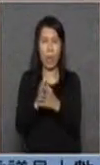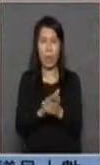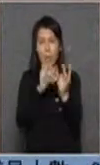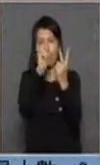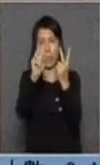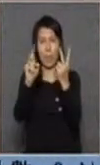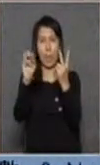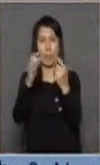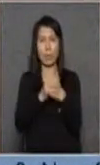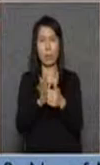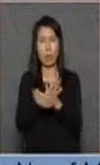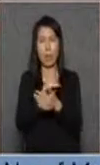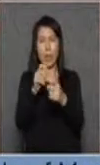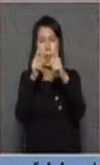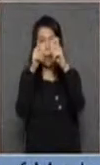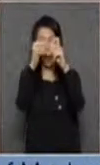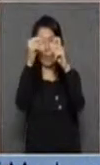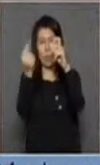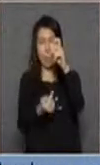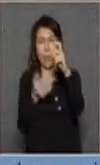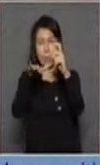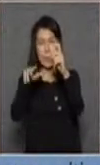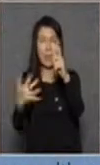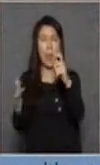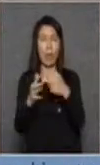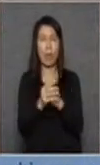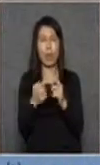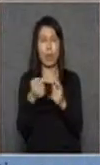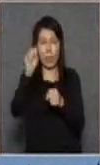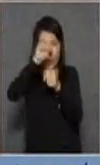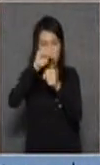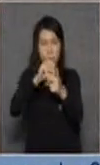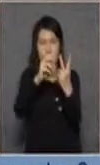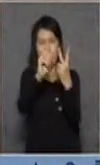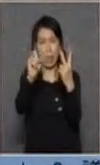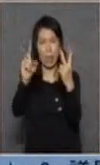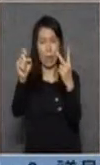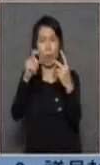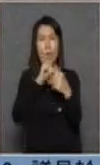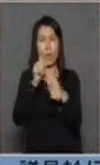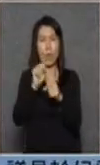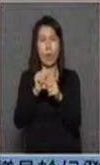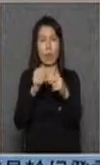2010年的975,800人是增加至到2019年的大約